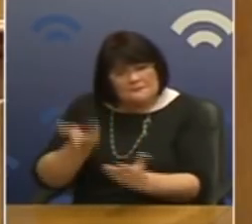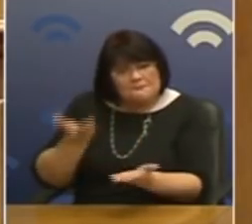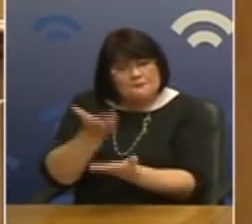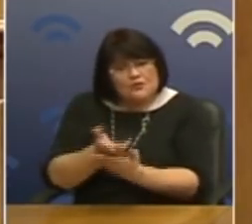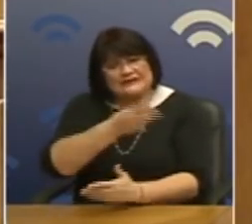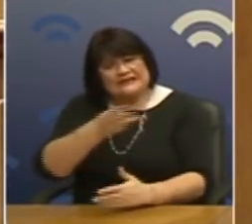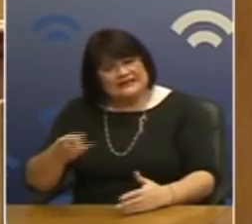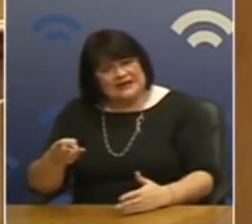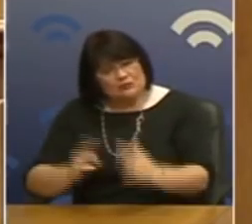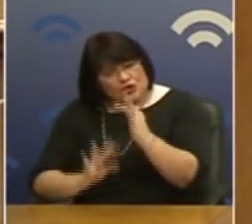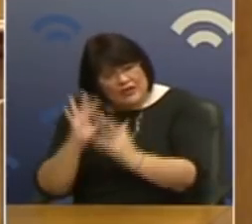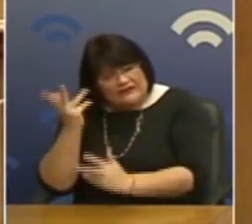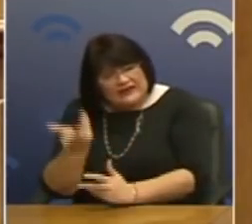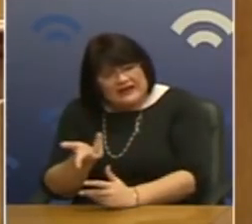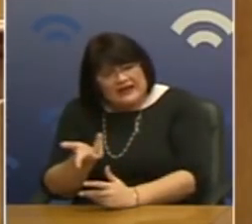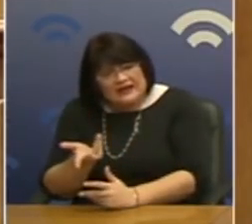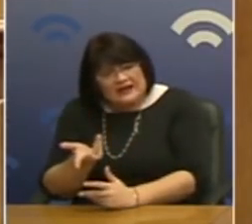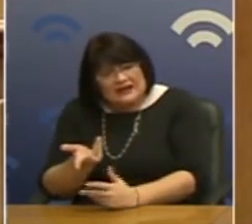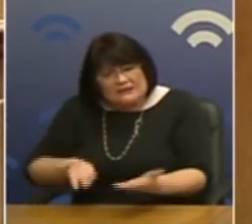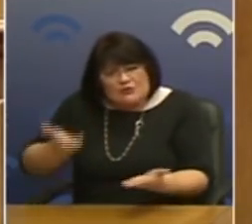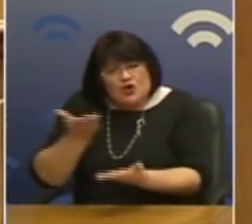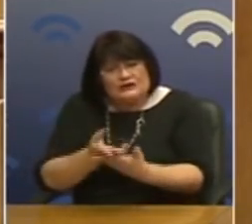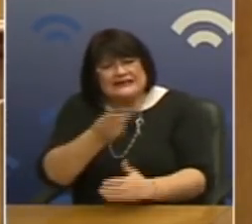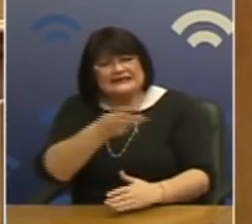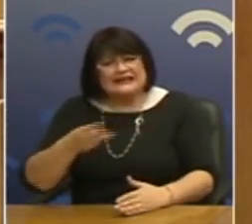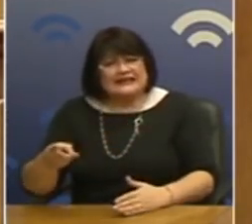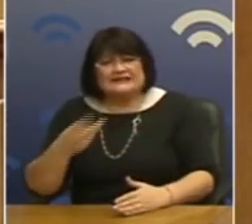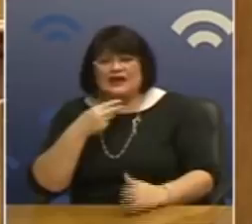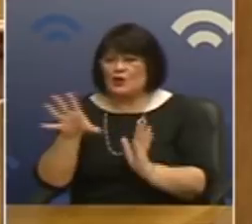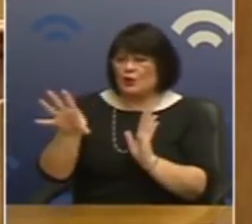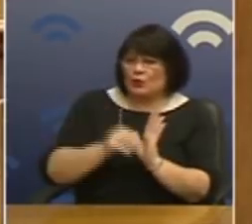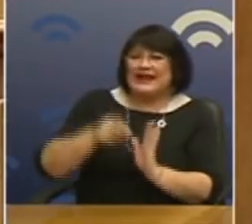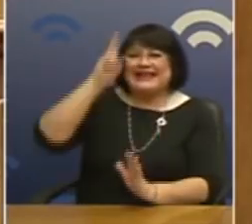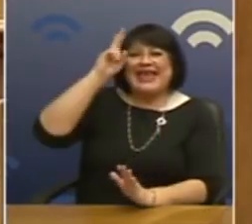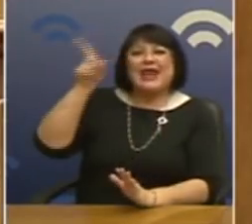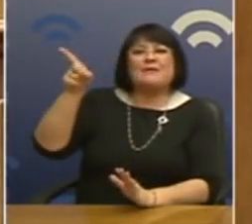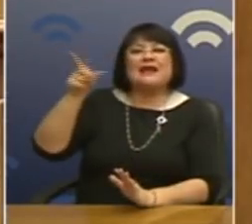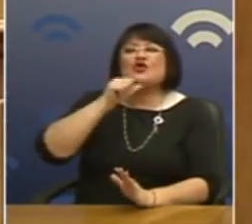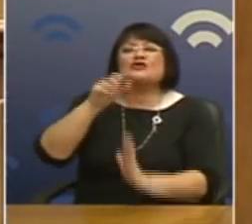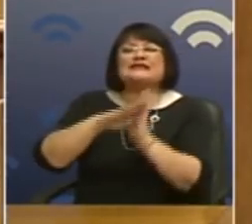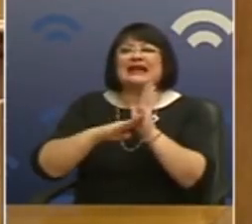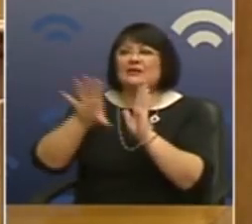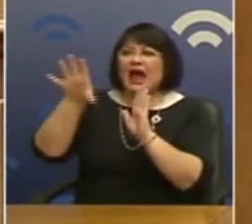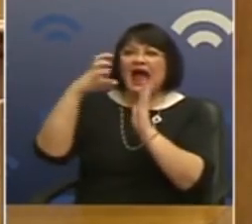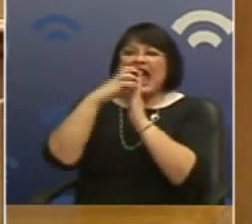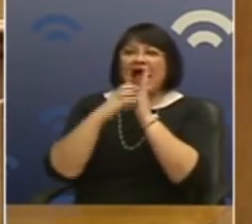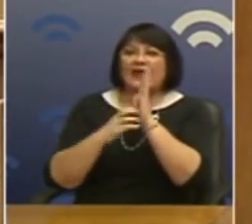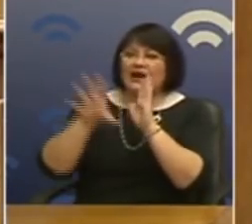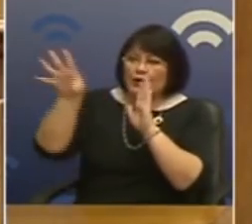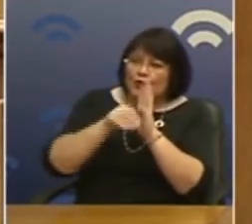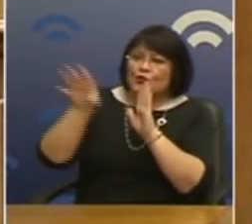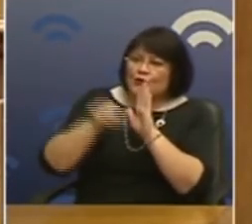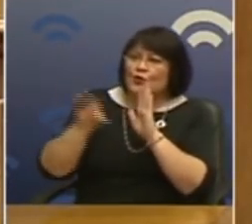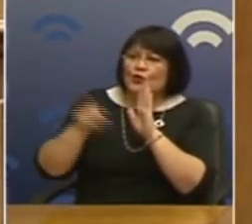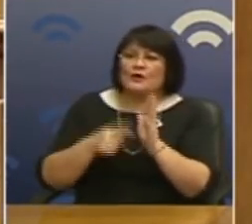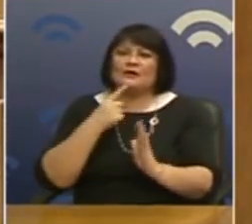ΣΥΡΙΖΑ όταν φτάνει στο σημείο να ξεπατικώνει από το γερμανικό σύνταγμα άρθρα όπως αυτό για την